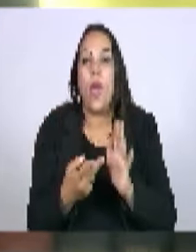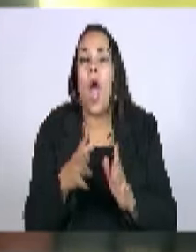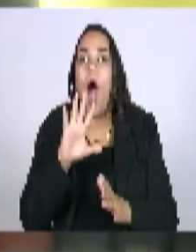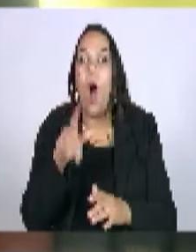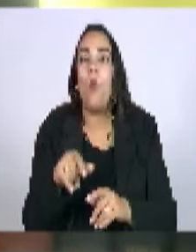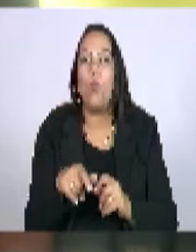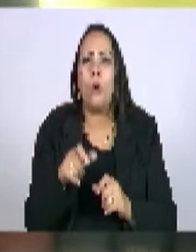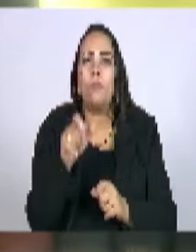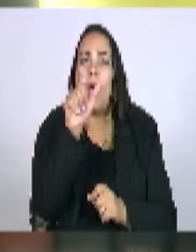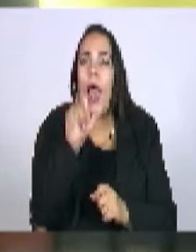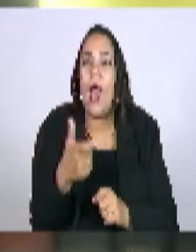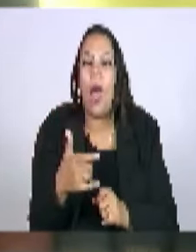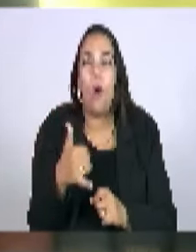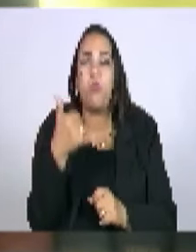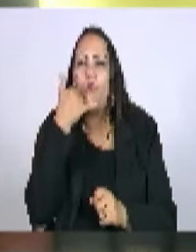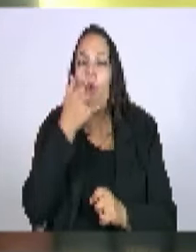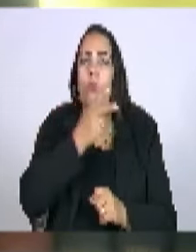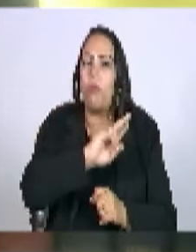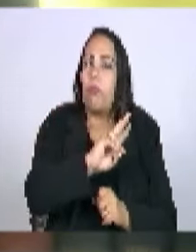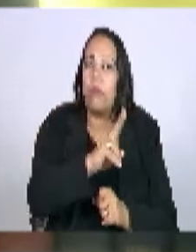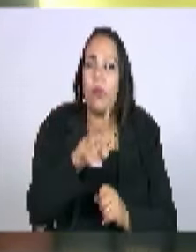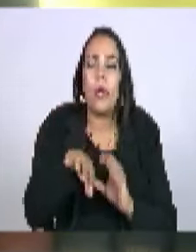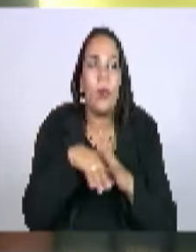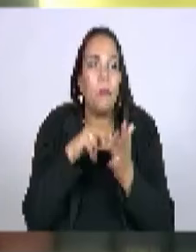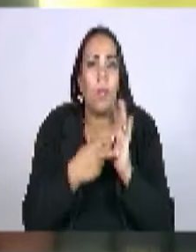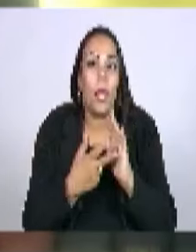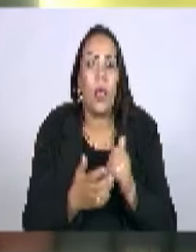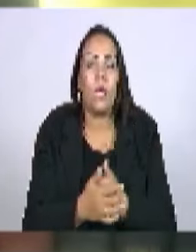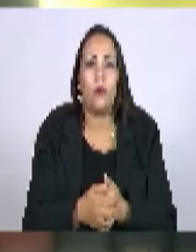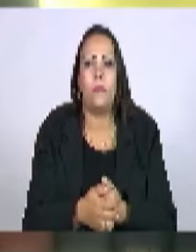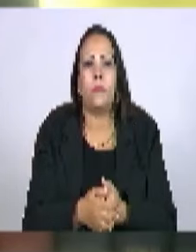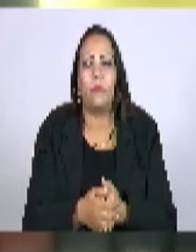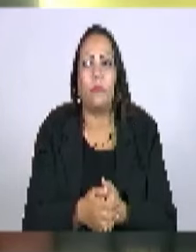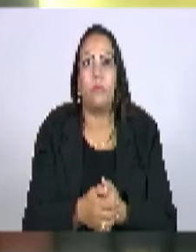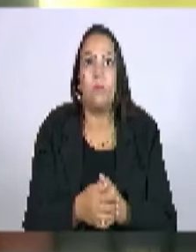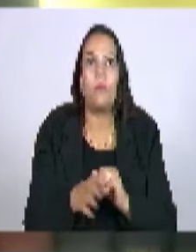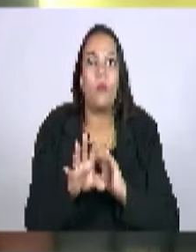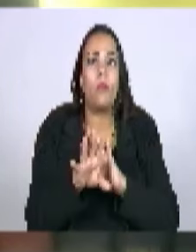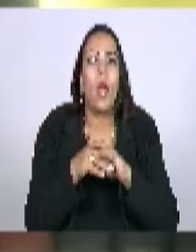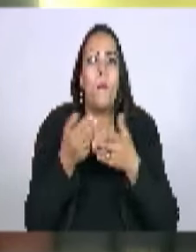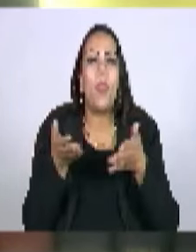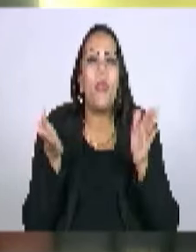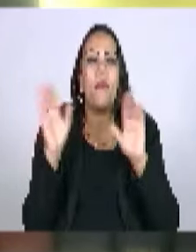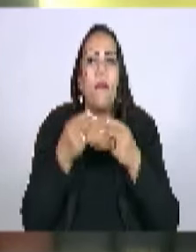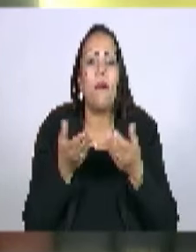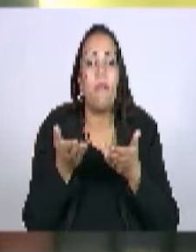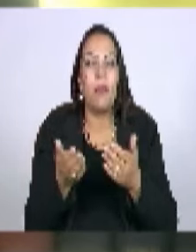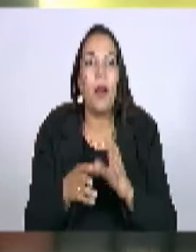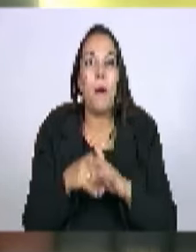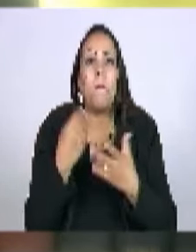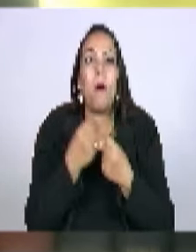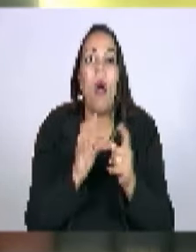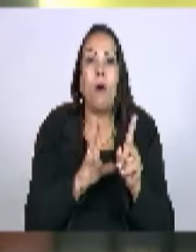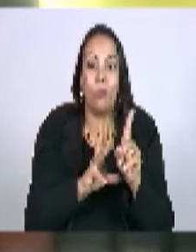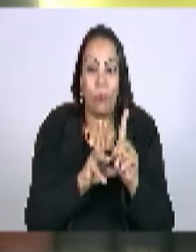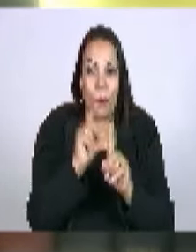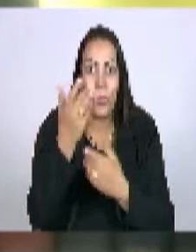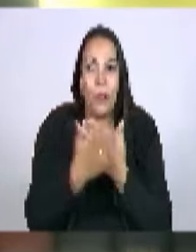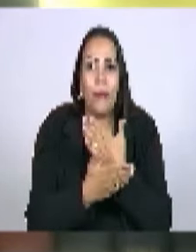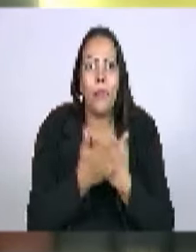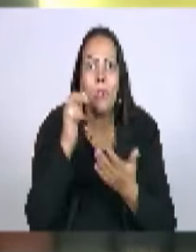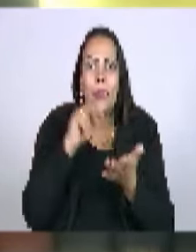الاله دي او حاجات من هذا القبيل تعمل ايه لا تعمل كتير مع التطور الجديد تعمل